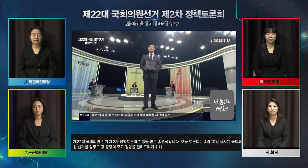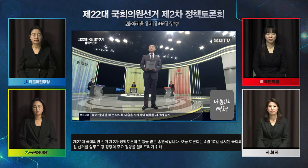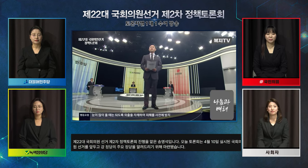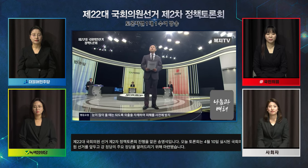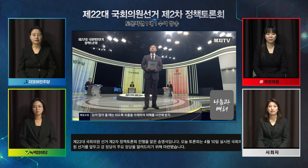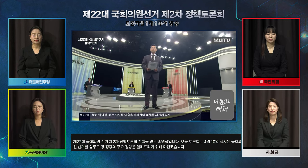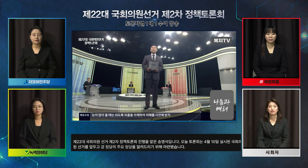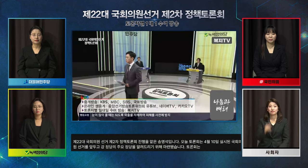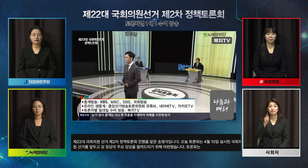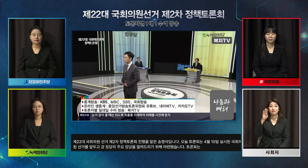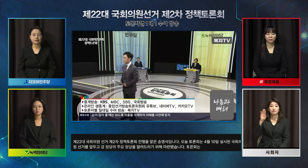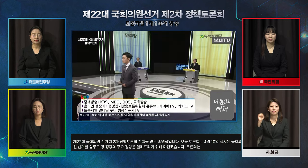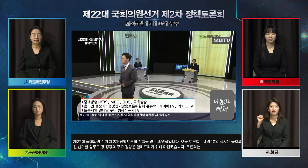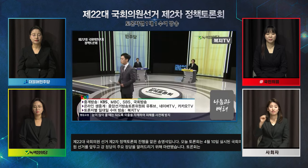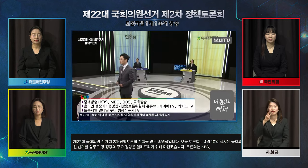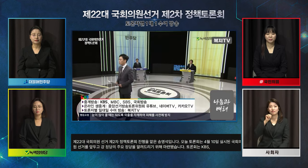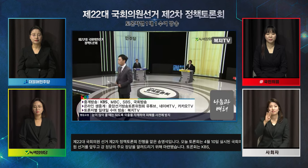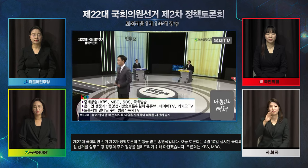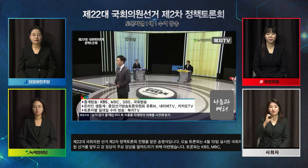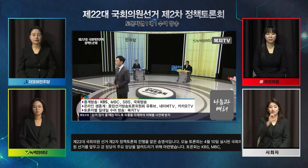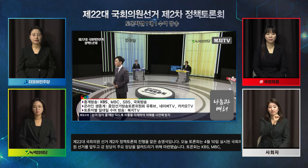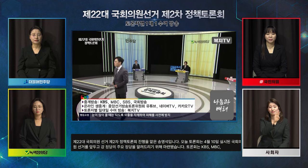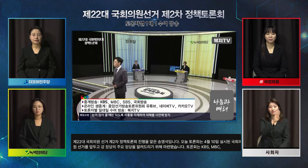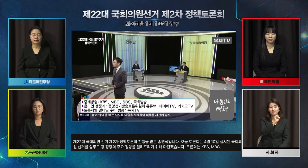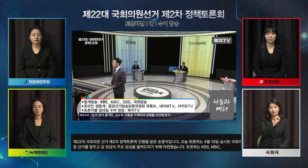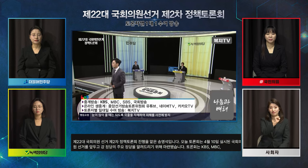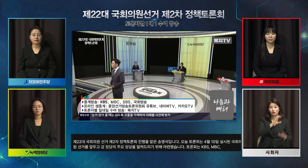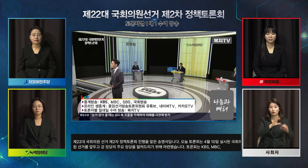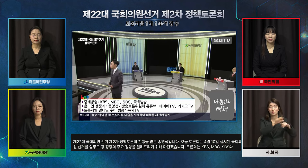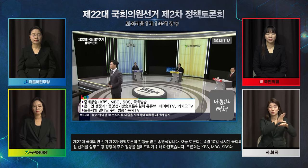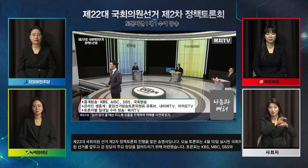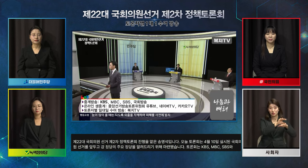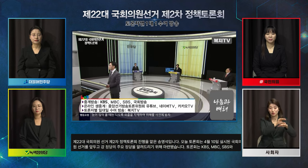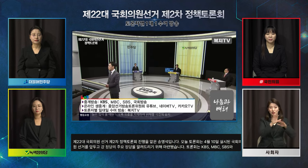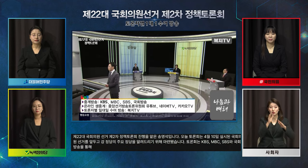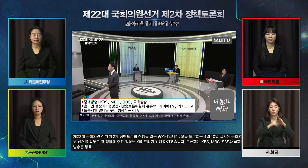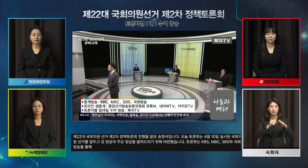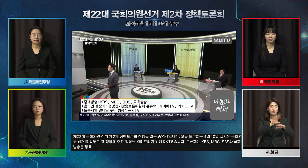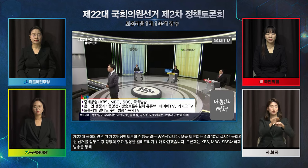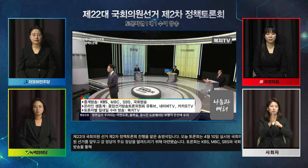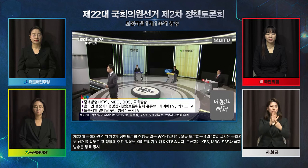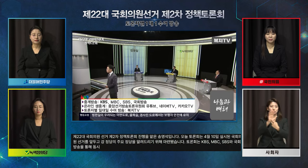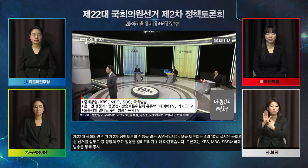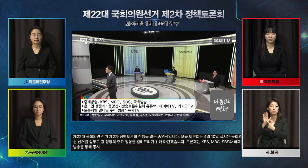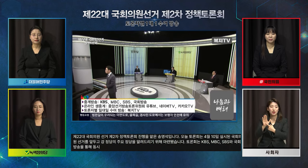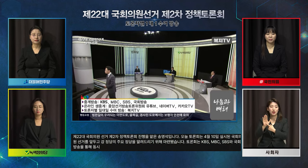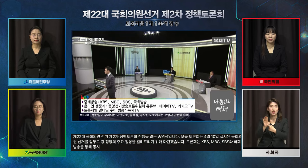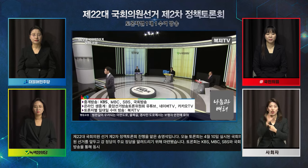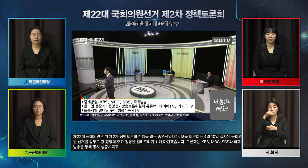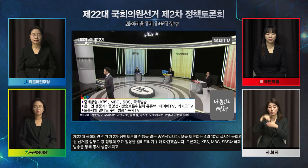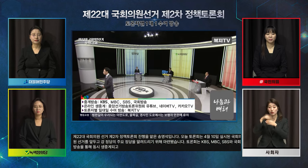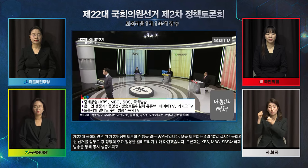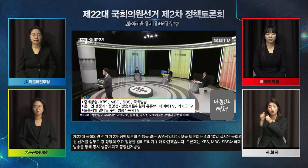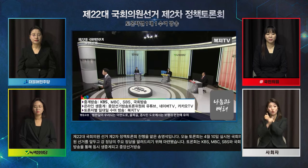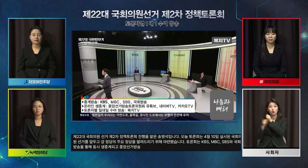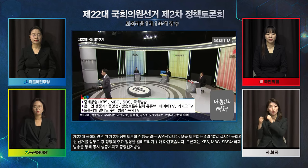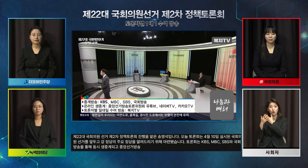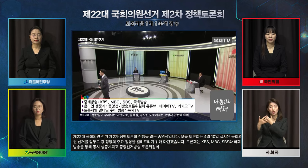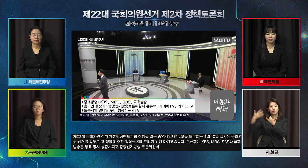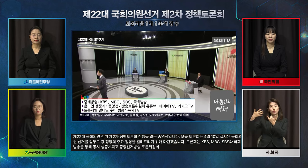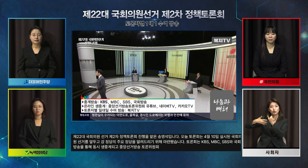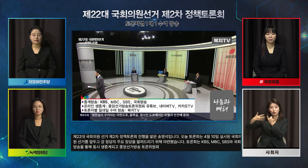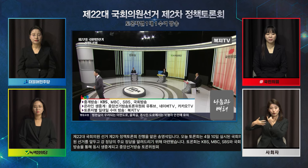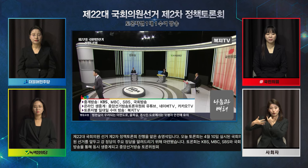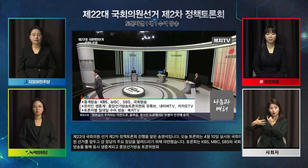토론회는 KBS, MBC, SBS와 국회 방송을 통해 동시 생중계되고 중앙선거방송토론위원회 유튜브,